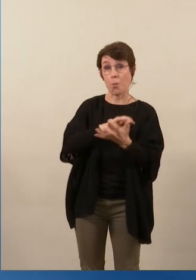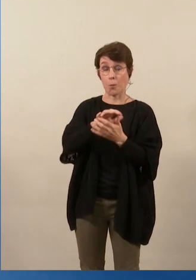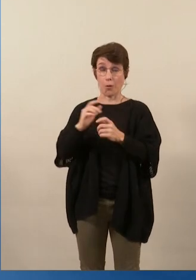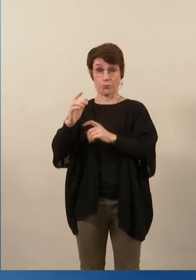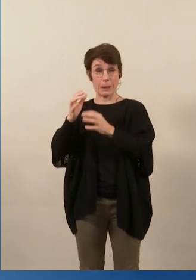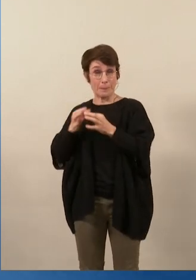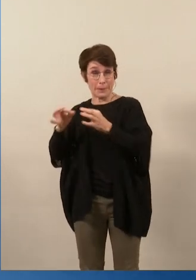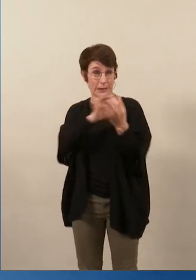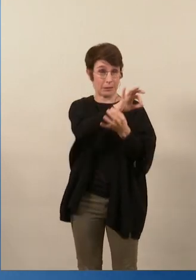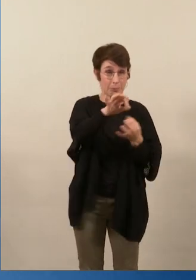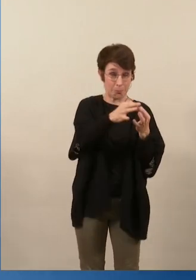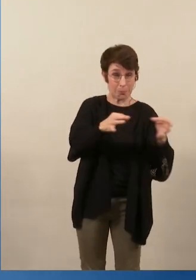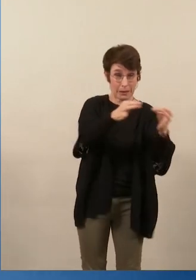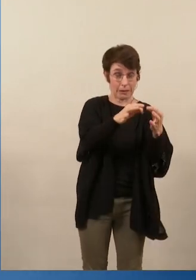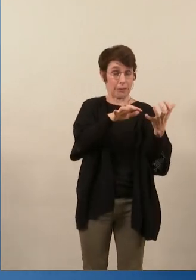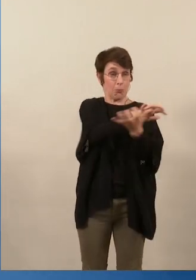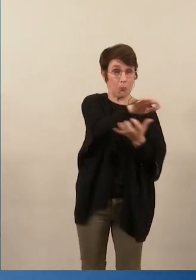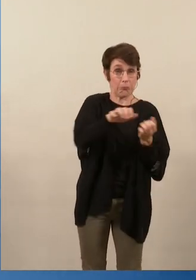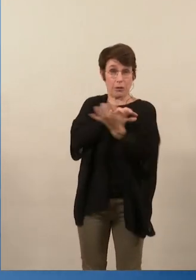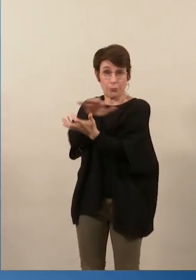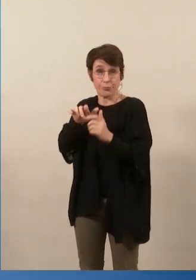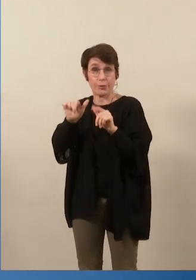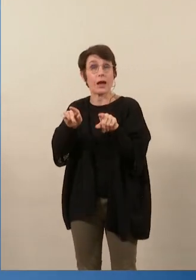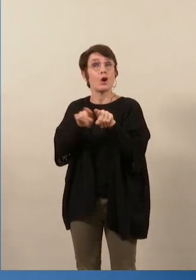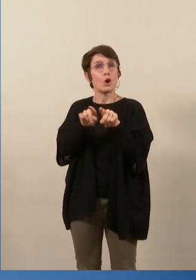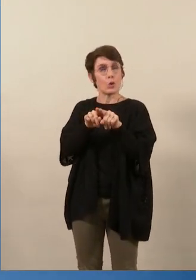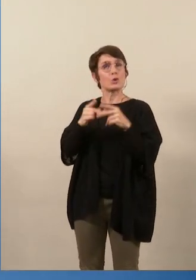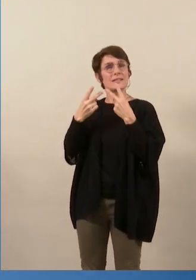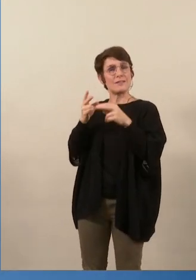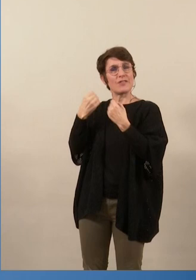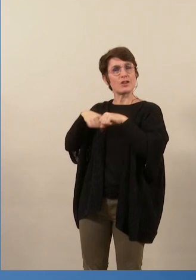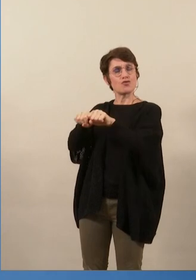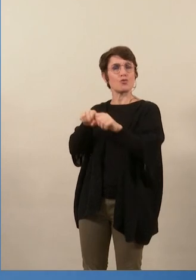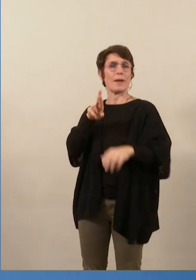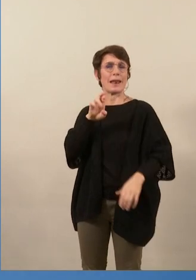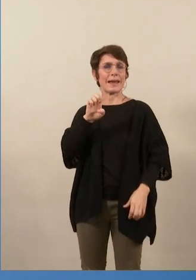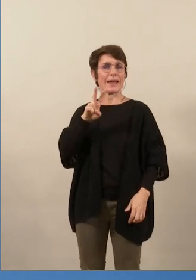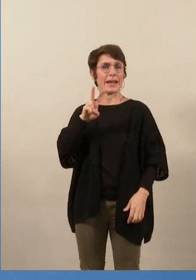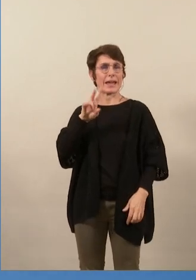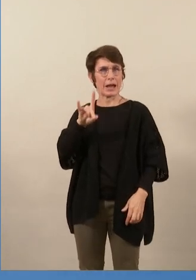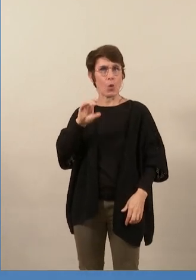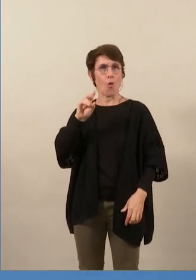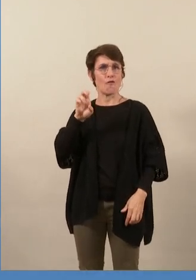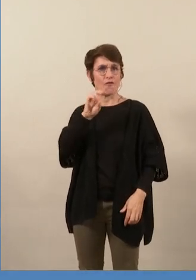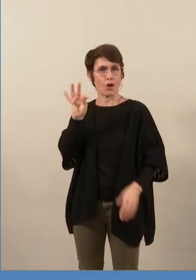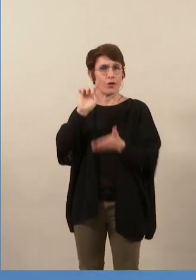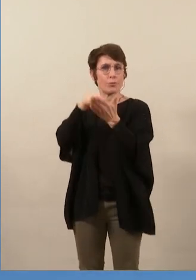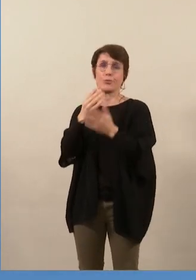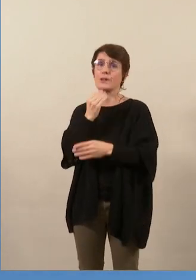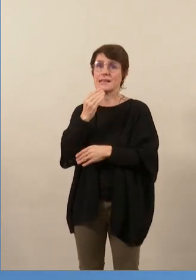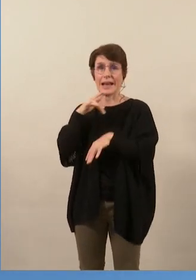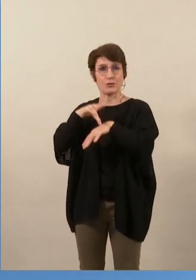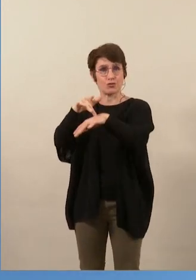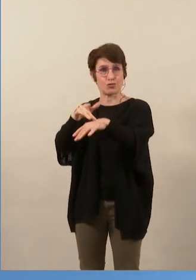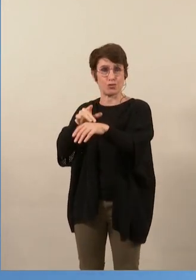respectiv mais également évidemment pour notre ville jumelle de réovotte qui a été touché par des tirs de de roquet à plusieurs reprises pour notre